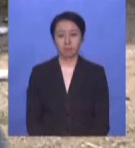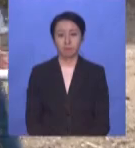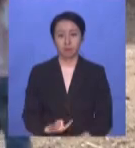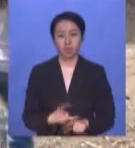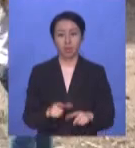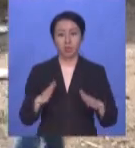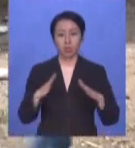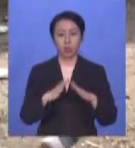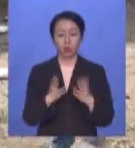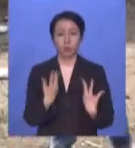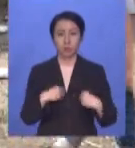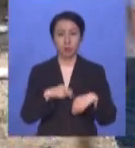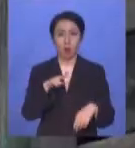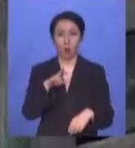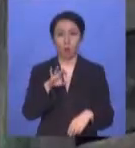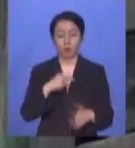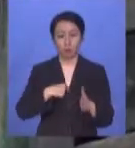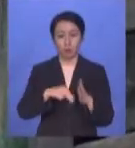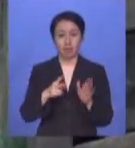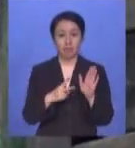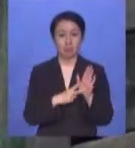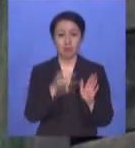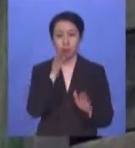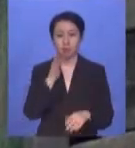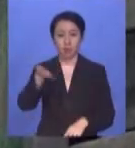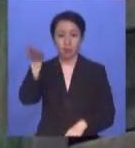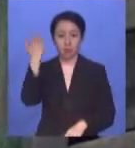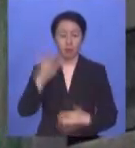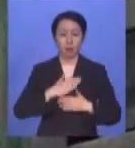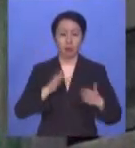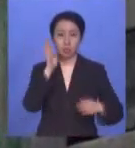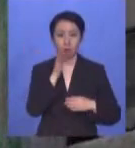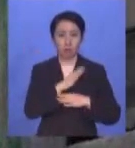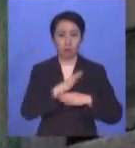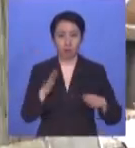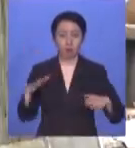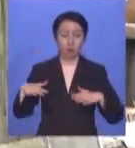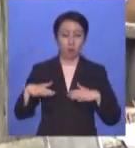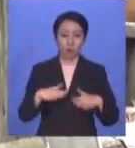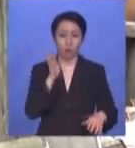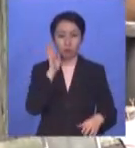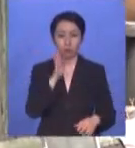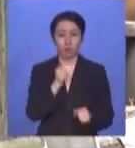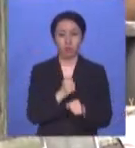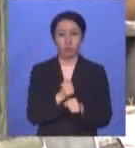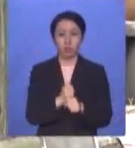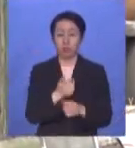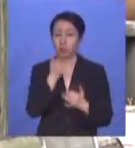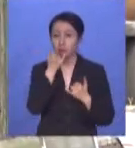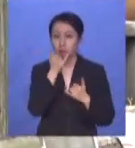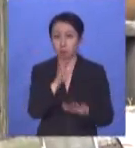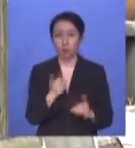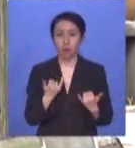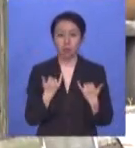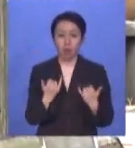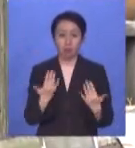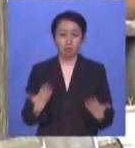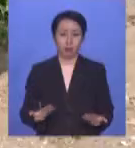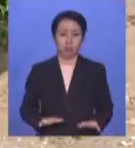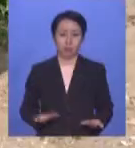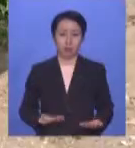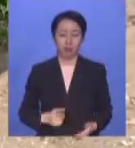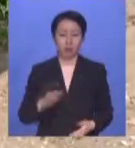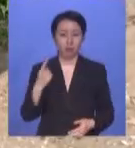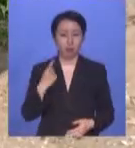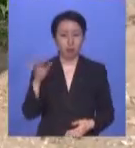Этот дом семья Алкешевых приобрела 7 лет назад. Большая вода накрыла его полностью и сделала непригодным для проживания. В один